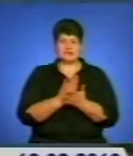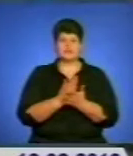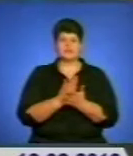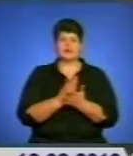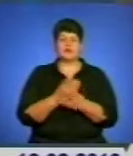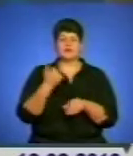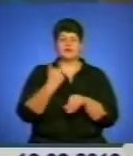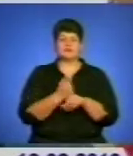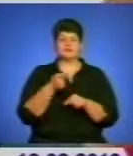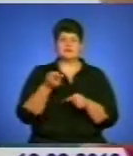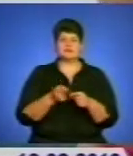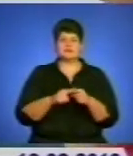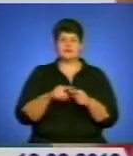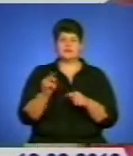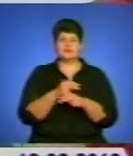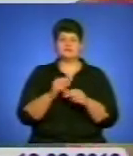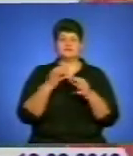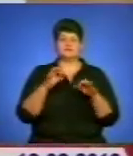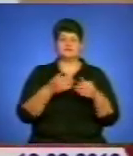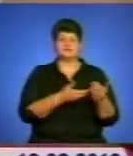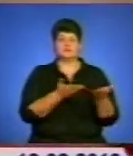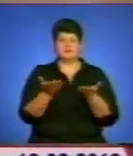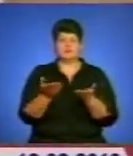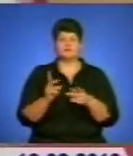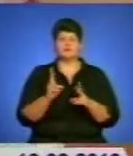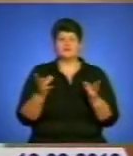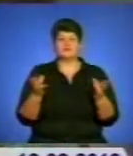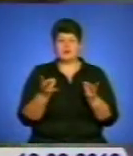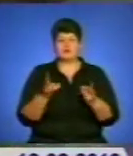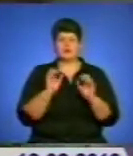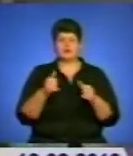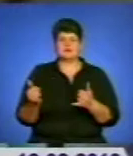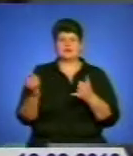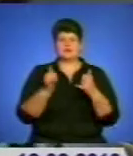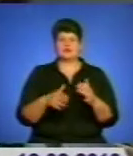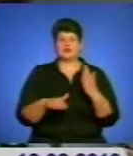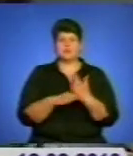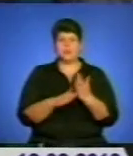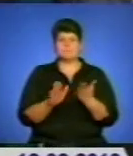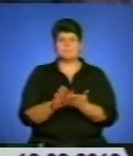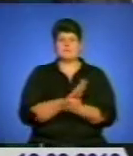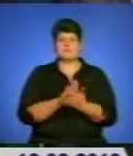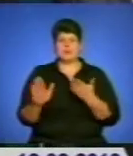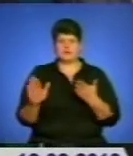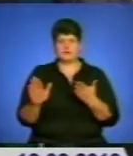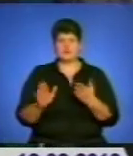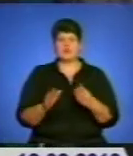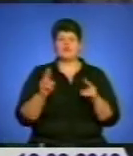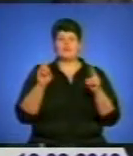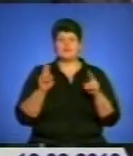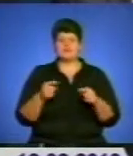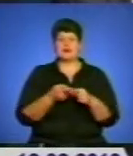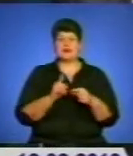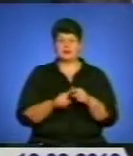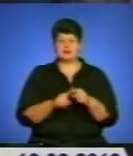таке лікування доступне усім. Кожна жінка за потреби буде забезпечена допомогою абсолютно безплатно. Принцип цього проекту –